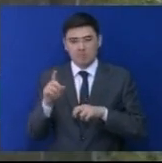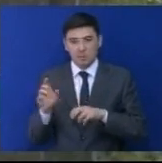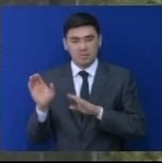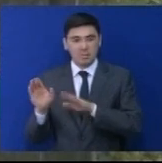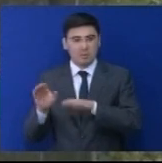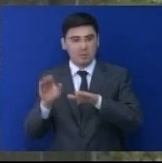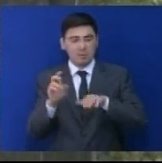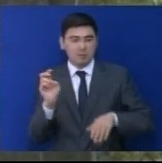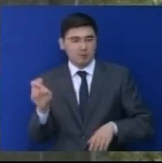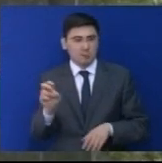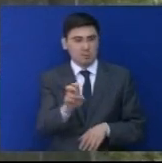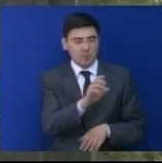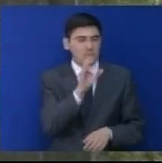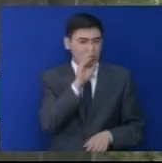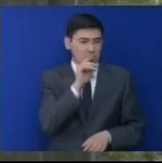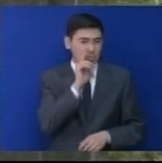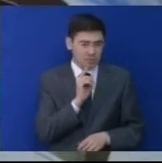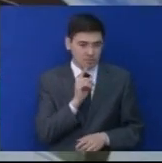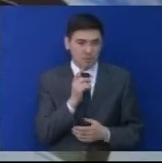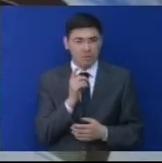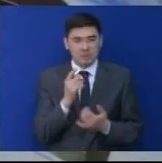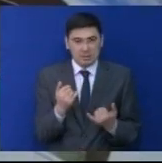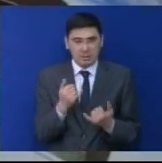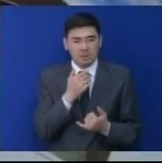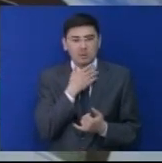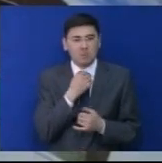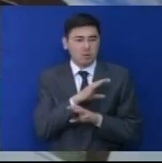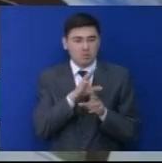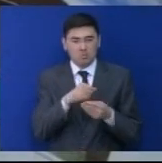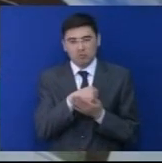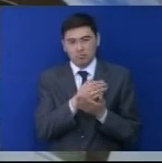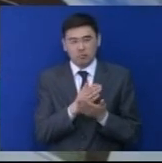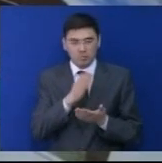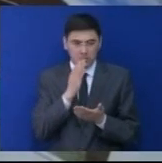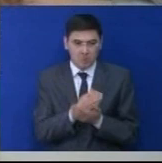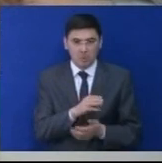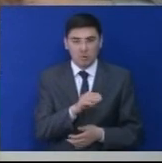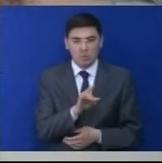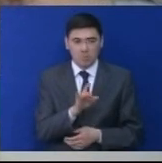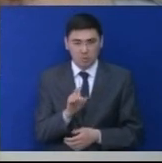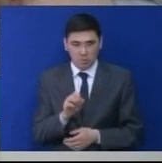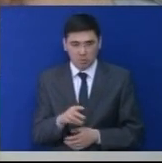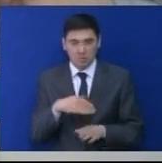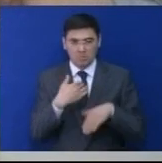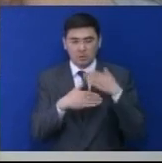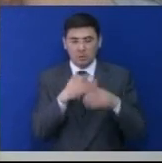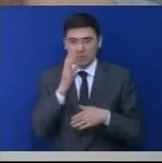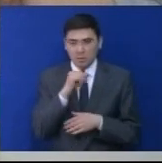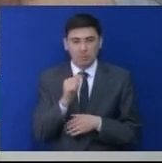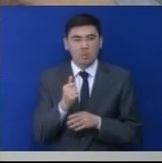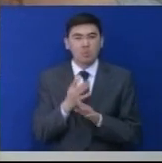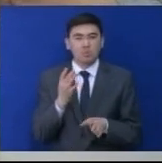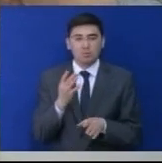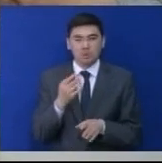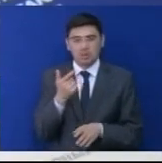мест, архитектурных памятников. Тем более, что в Семее сегодня есть все условия для развития внутреннего туризма. Это в первую очередь